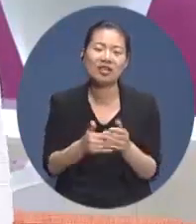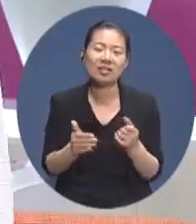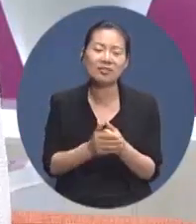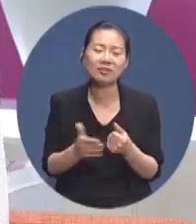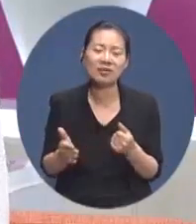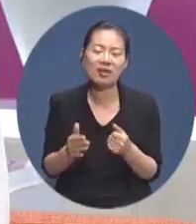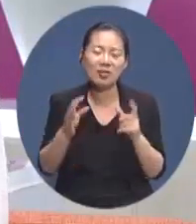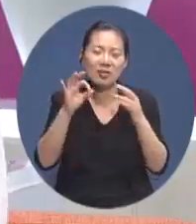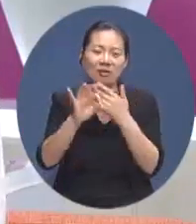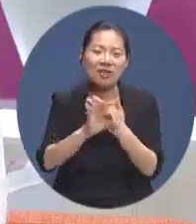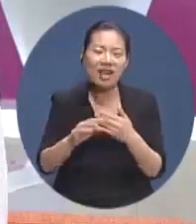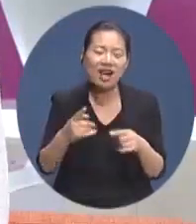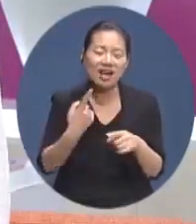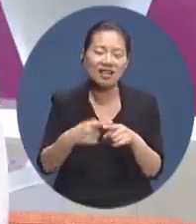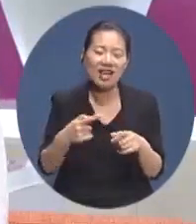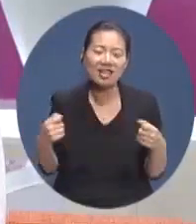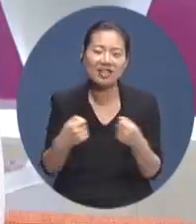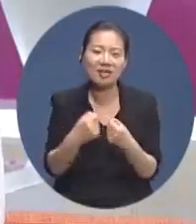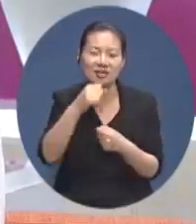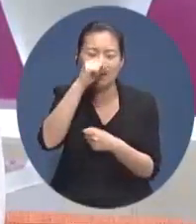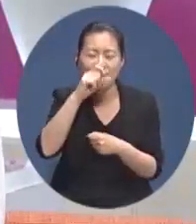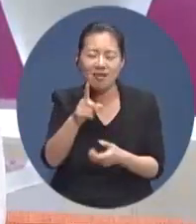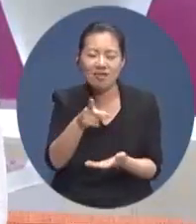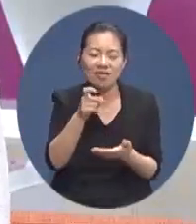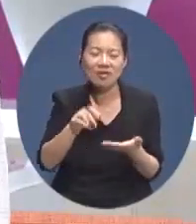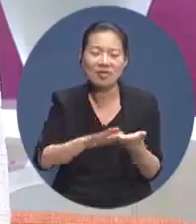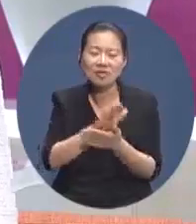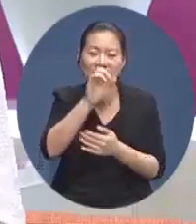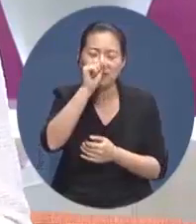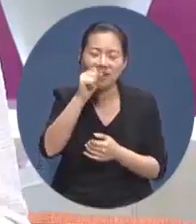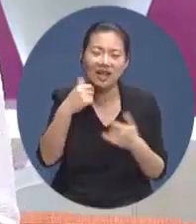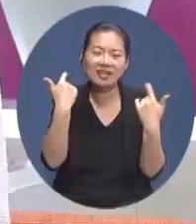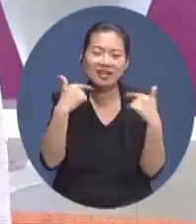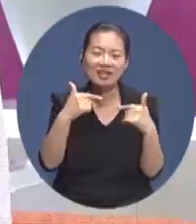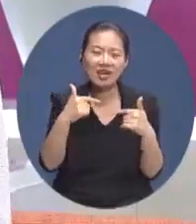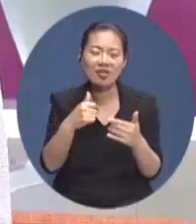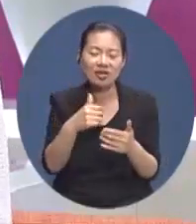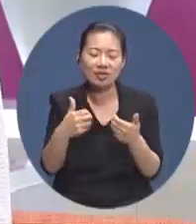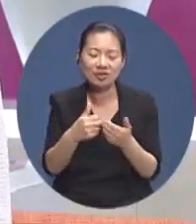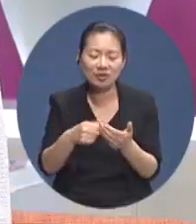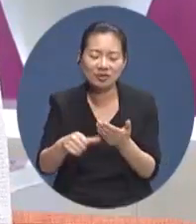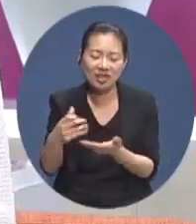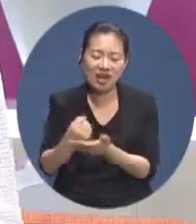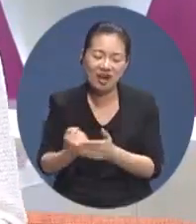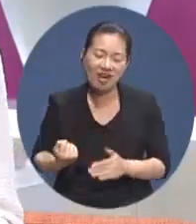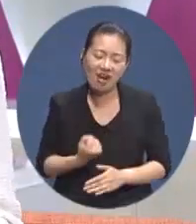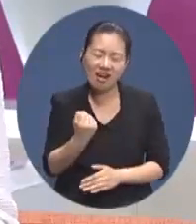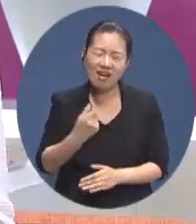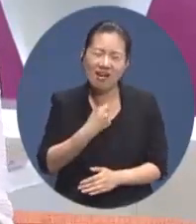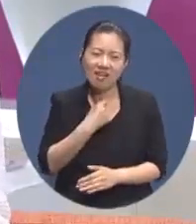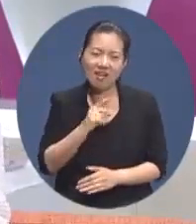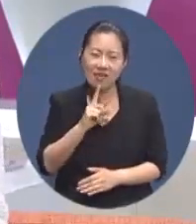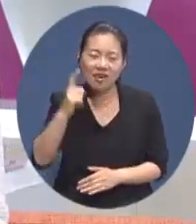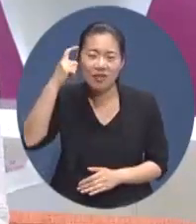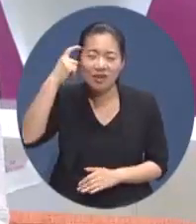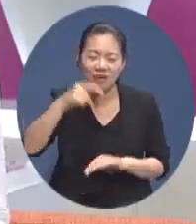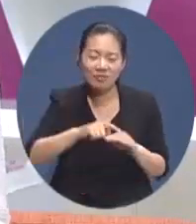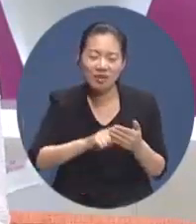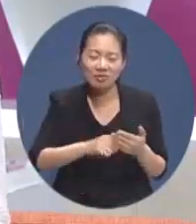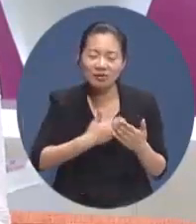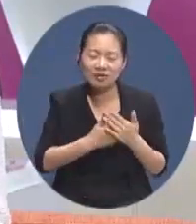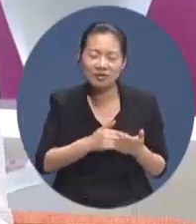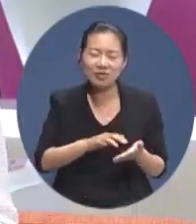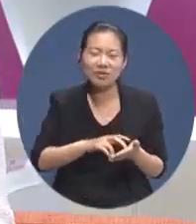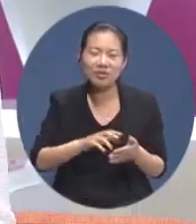그런 아이들이 보면은 칼싸움 좋아하고요. 총놀이 좋아하고요. 늘 그런 그 무기들을 가지고 있으려고 들고요. 왜냐하면 마음에는 약간 두려움과